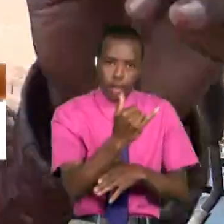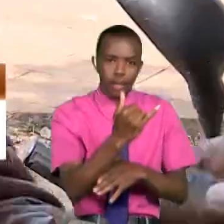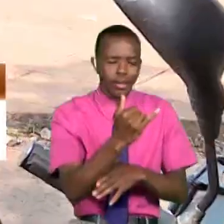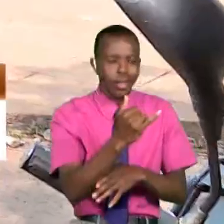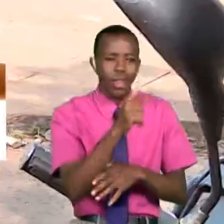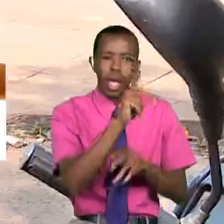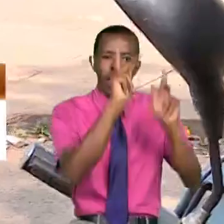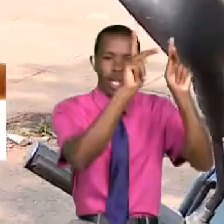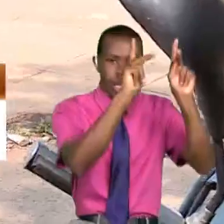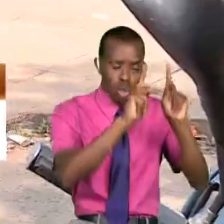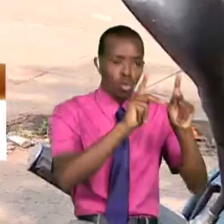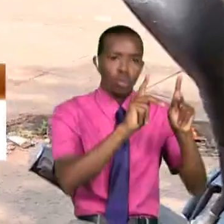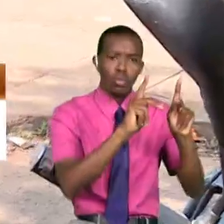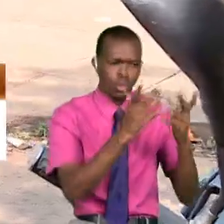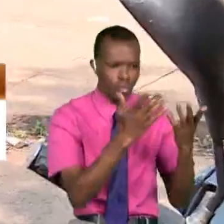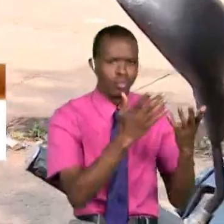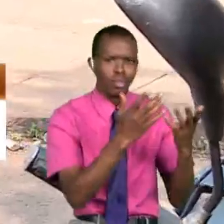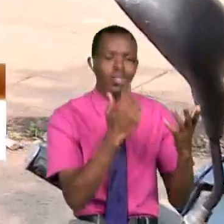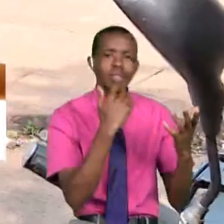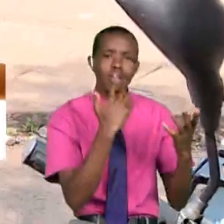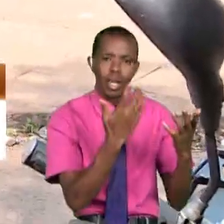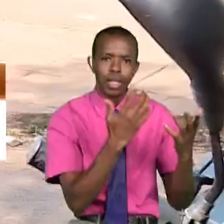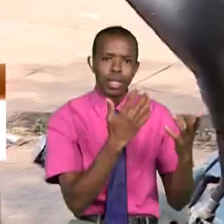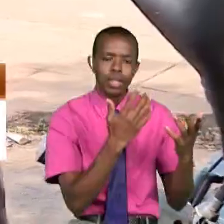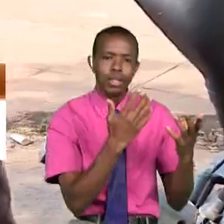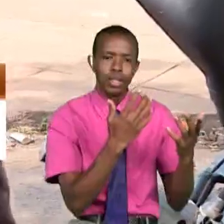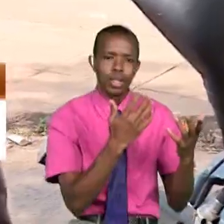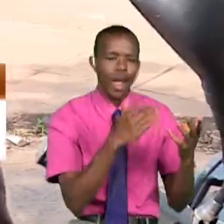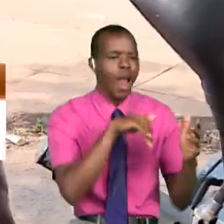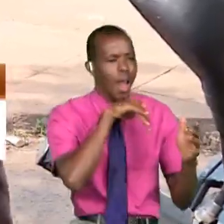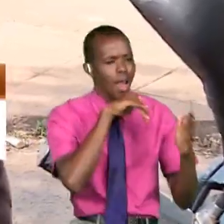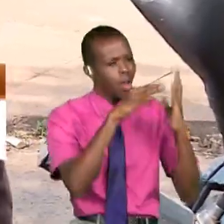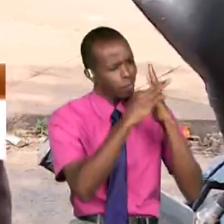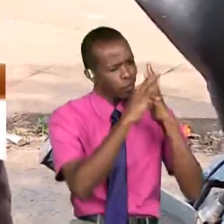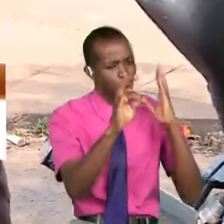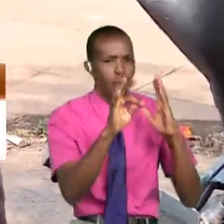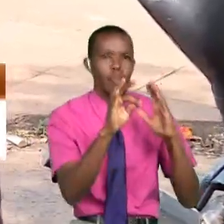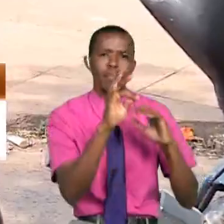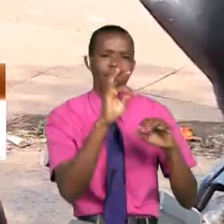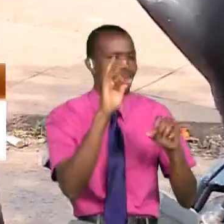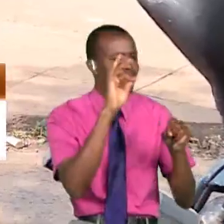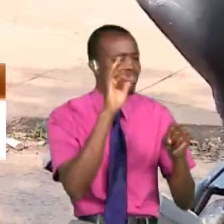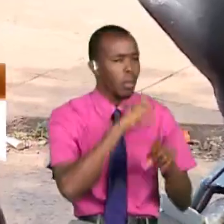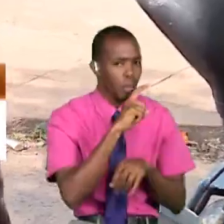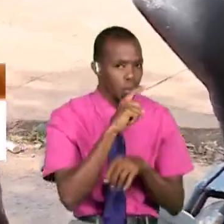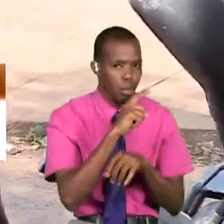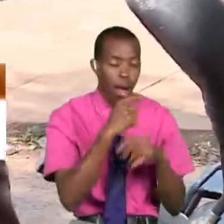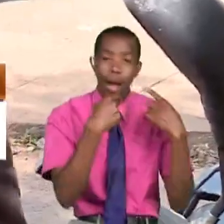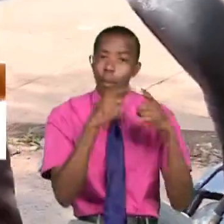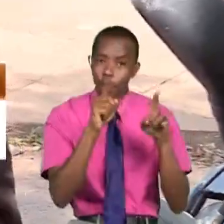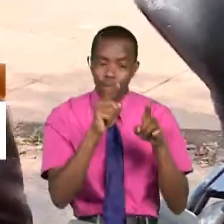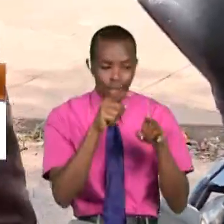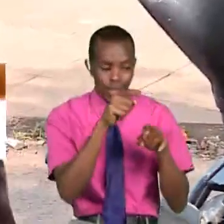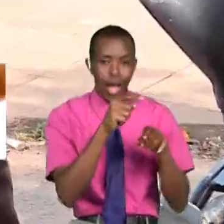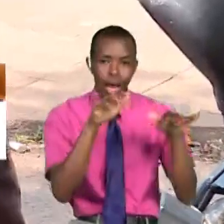kule Kisumu ni mahali ya tuseme ni mahali pa Raila, His Excellency Raila Amolo Odinga, lakini